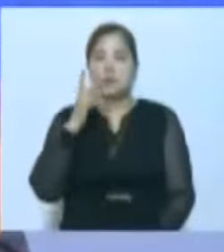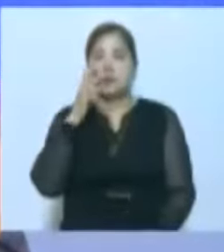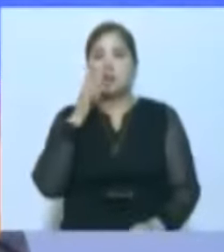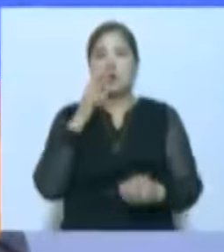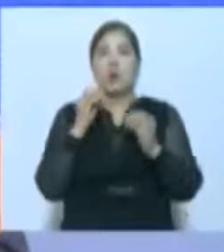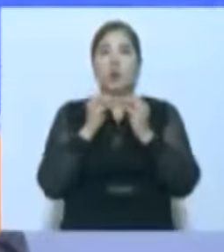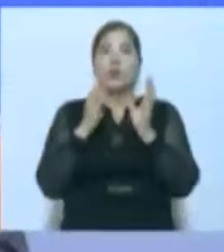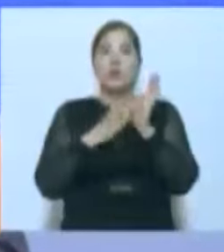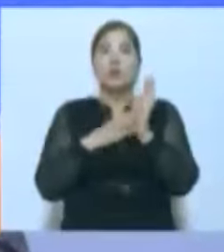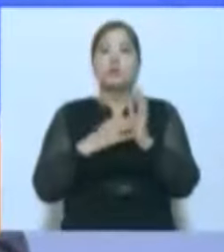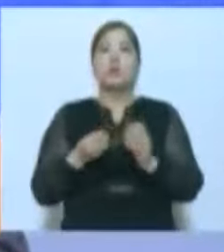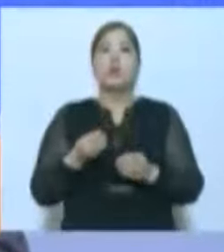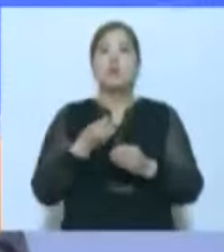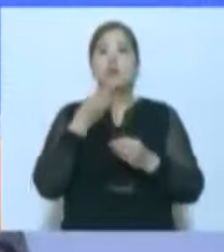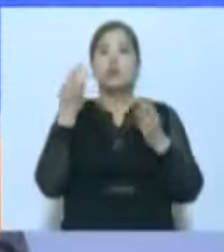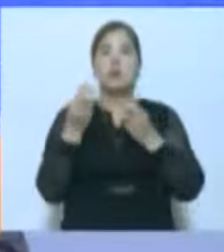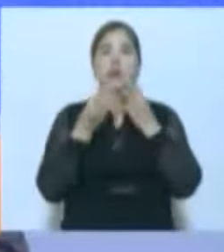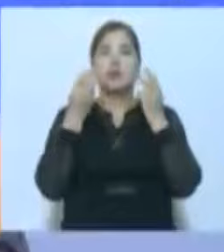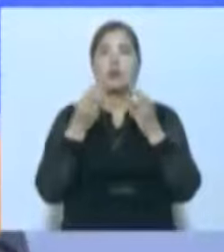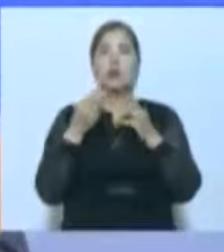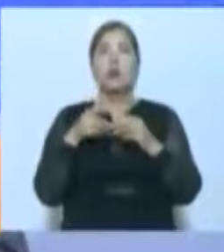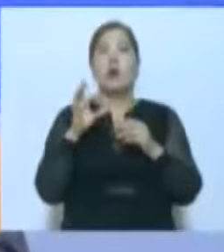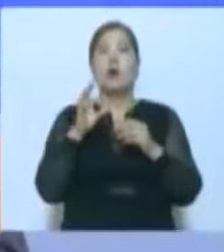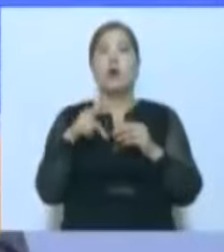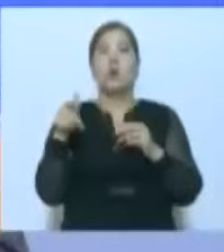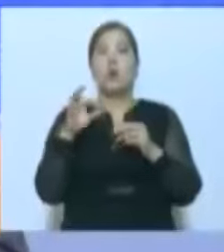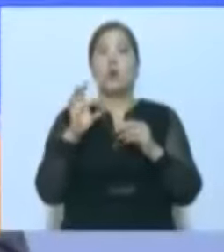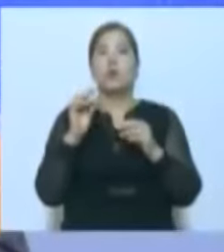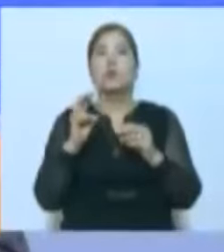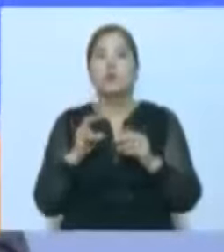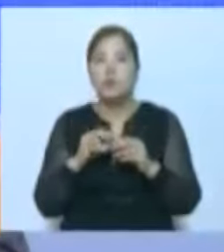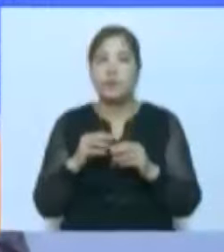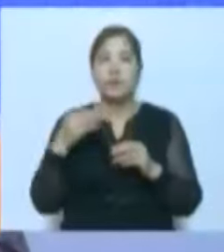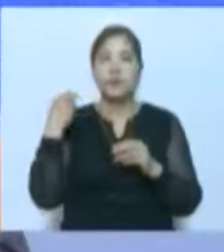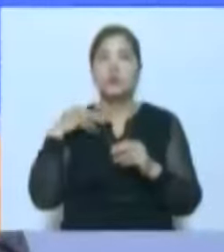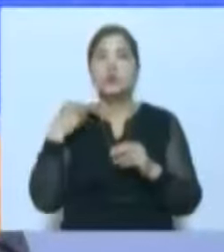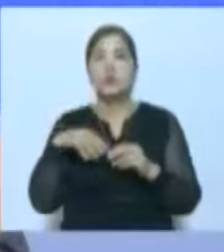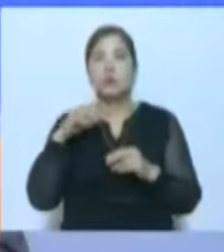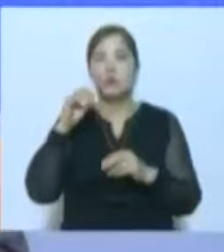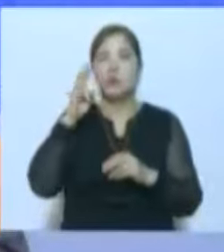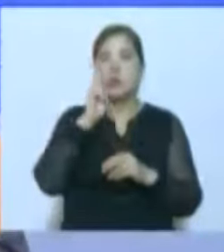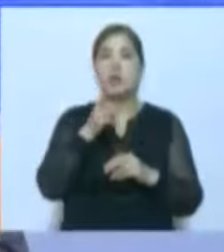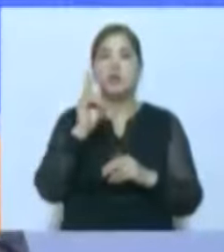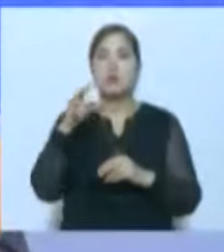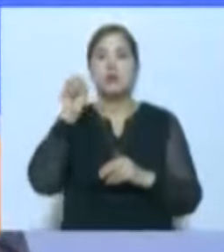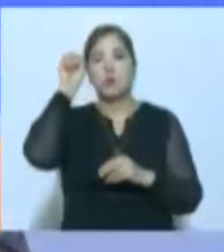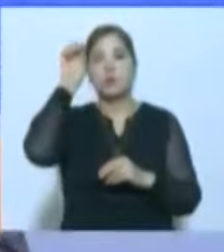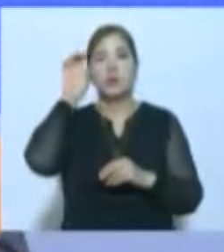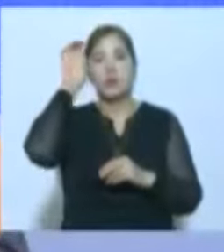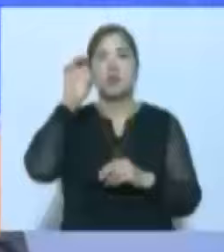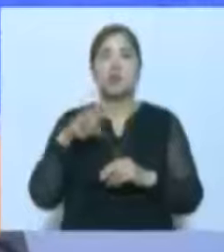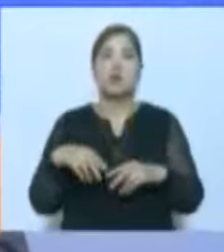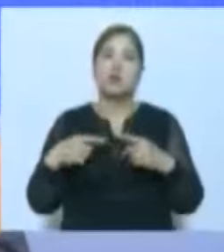19:00 вечера будет зажжен огонь единства. Состоится также праздничный концерт певцов из Турции, Узбекистана, Кыргызстана и, конечно же, артистов